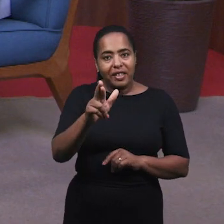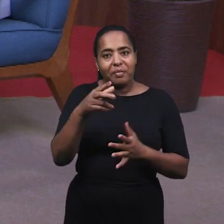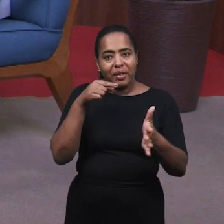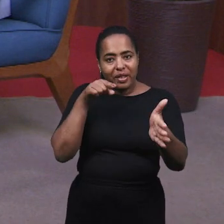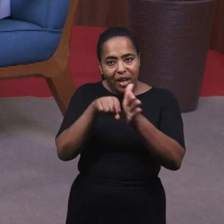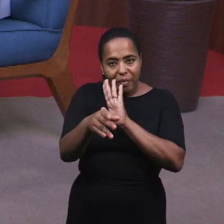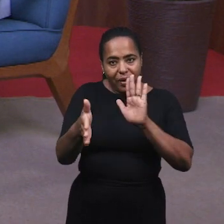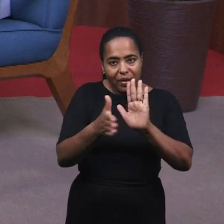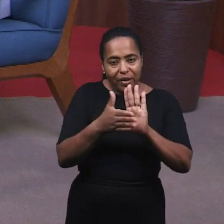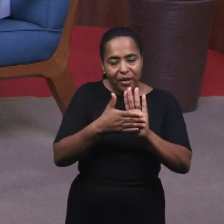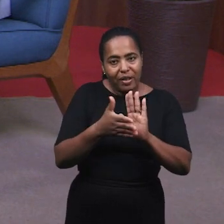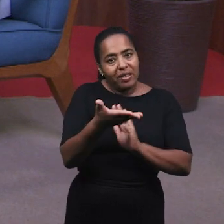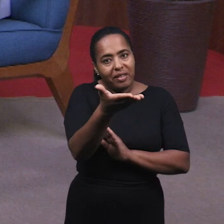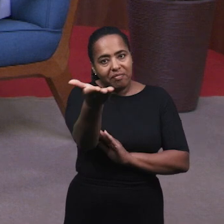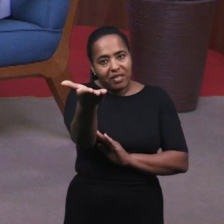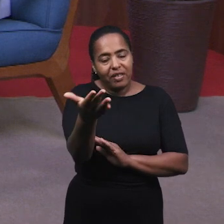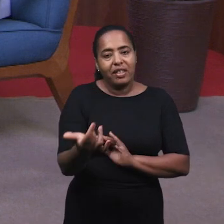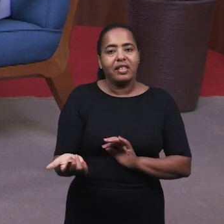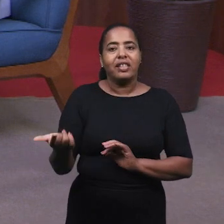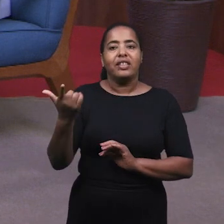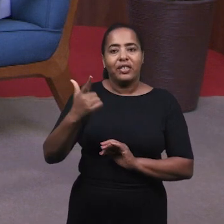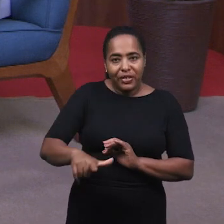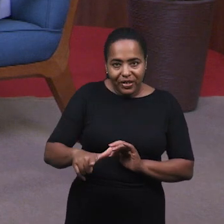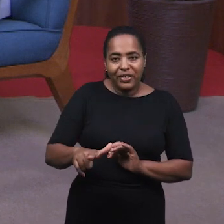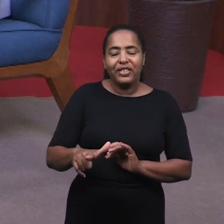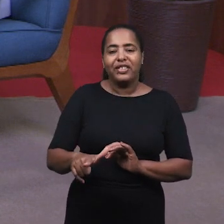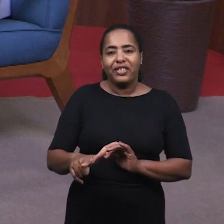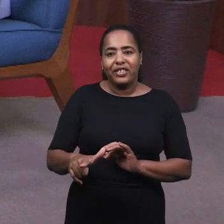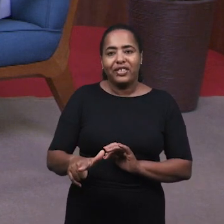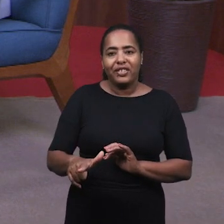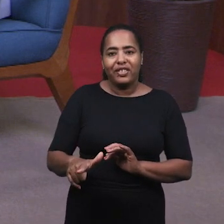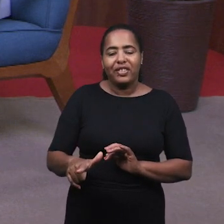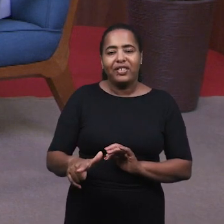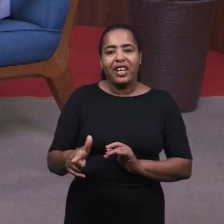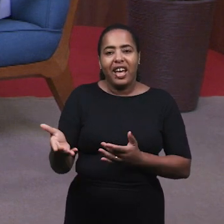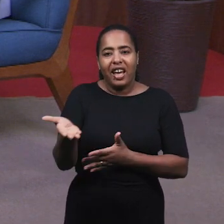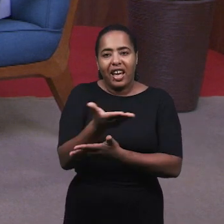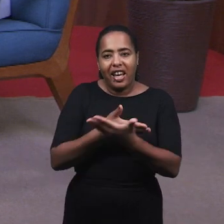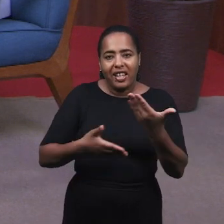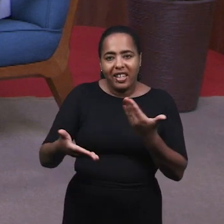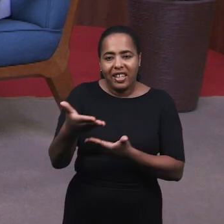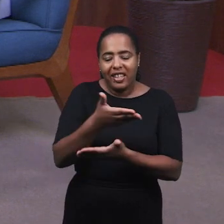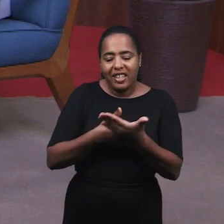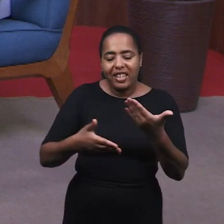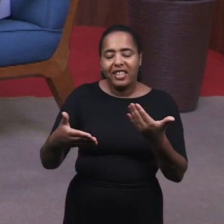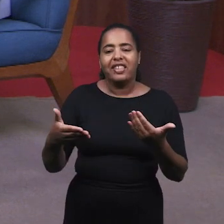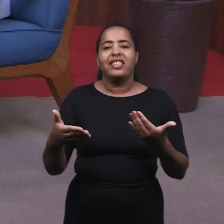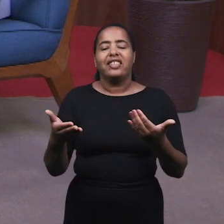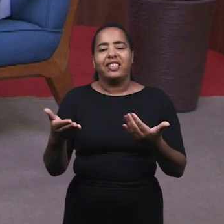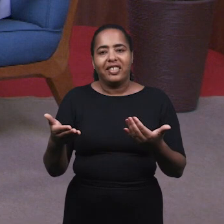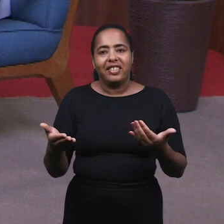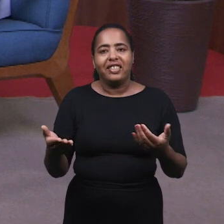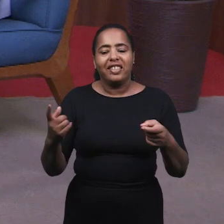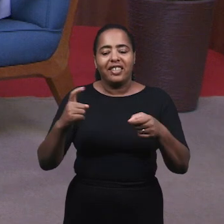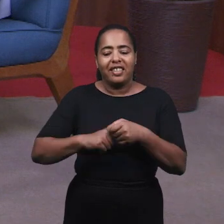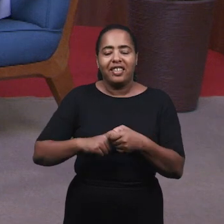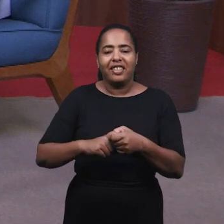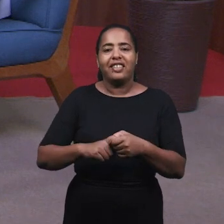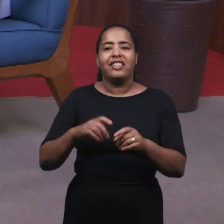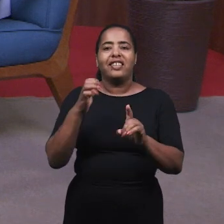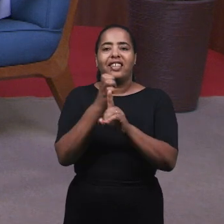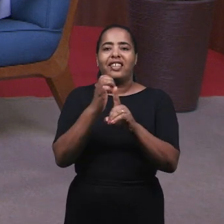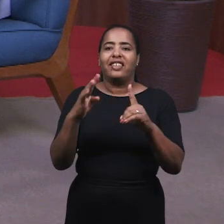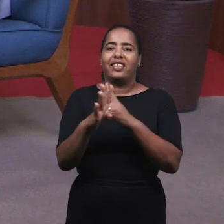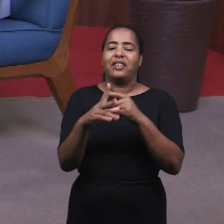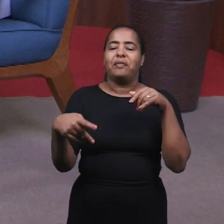proposées. Encore une fois, les questions sont associées, liées à l'école biblique dominicale de l'Église chrétienne Maranatha. Ces